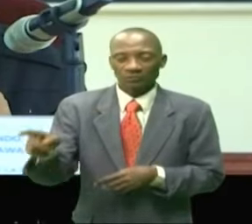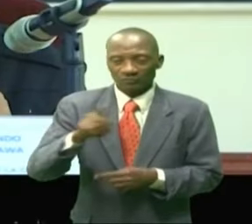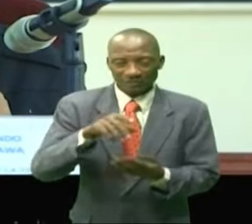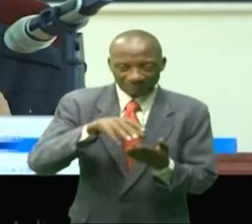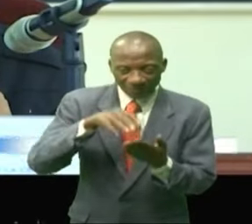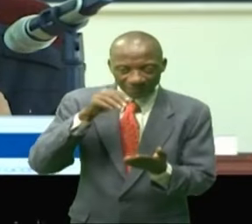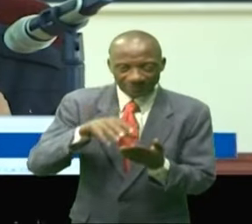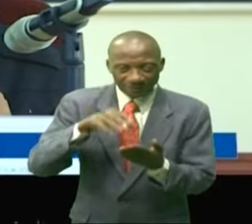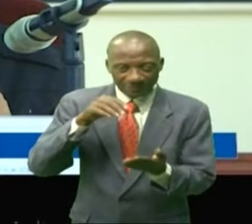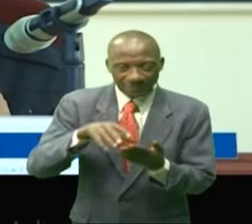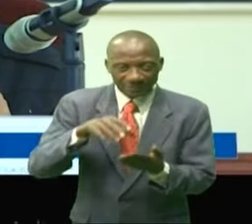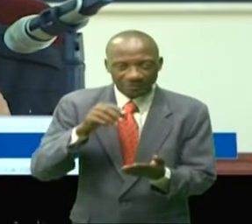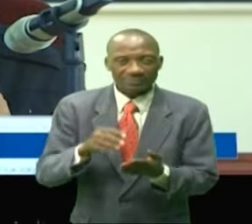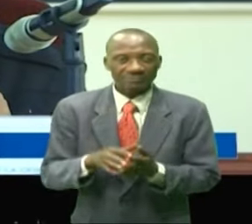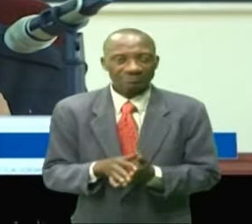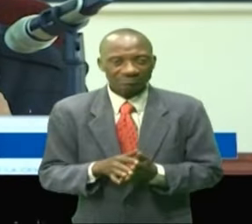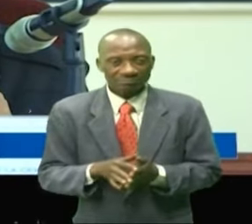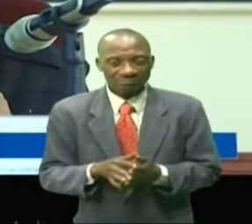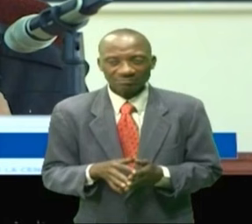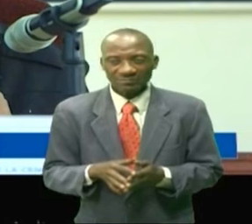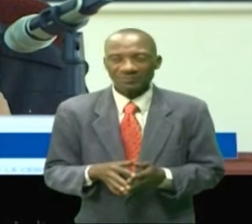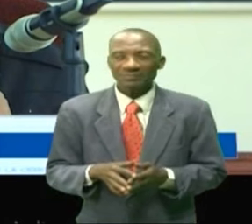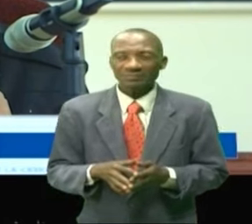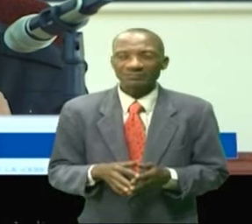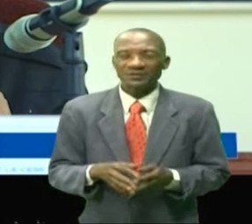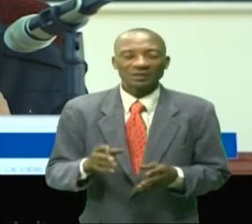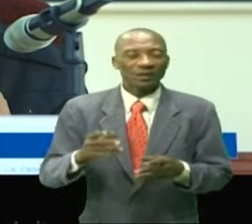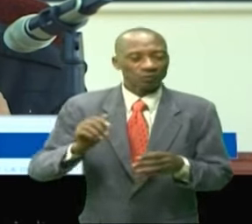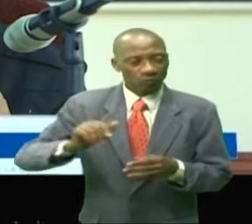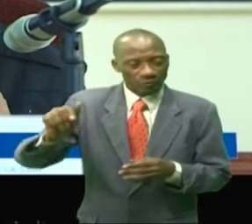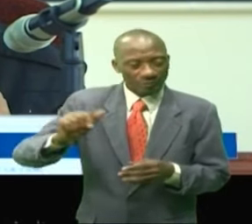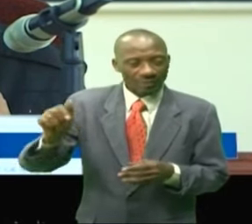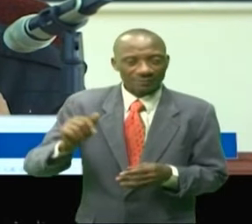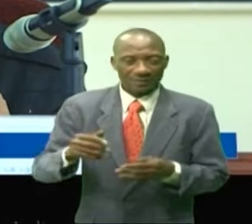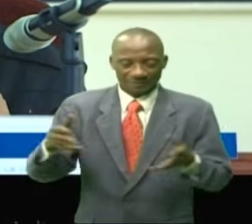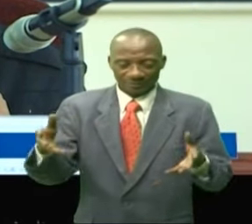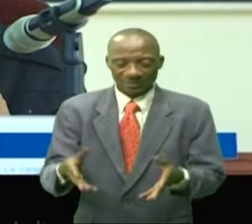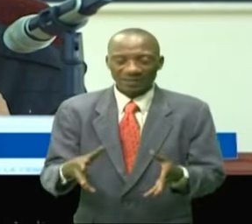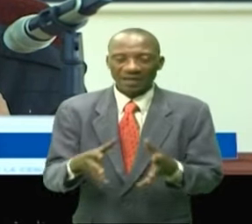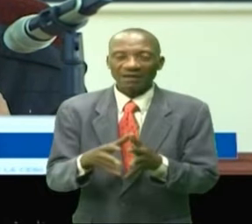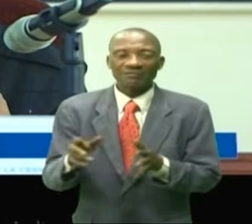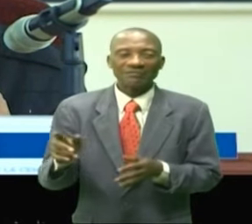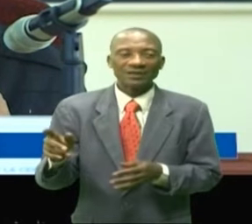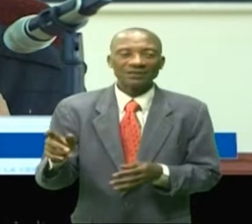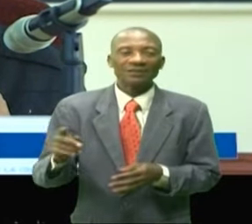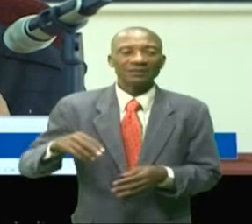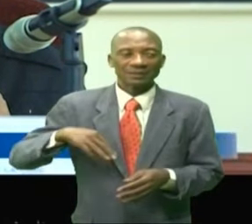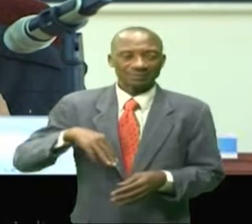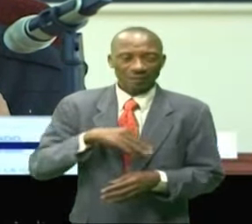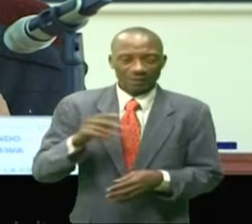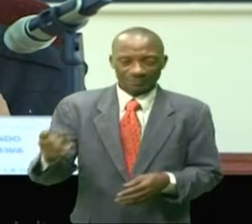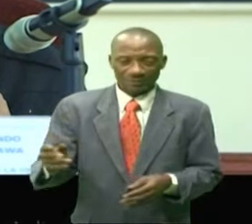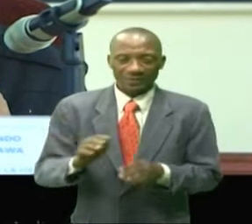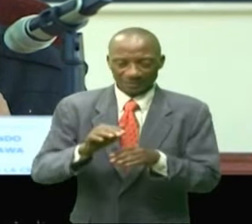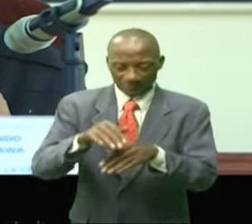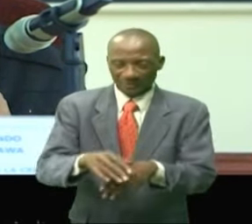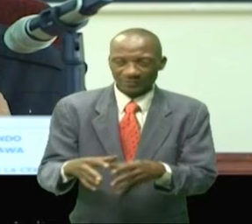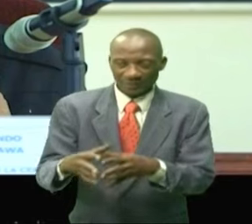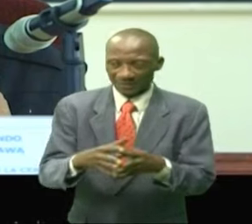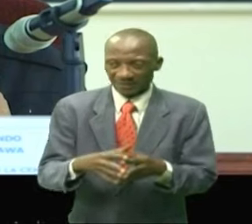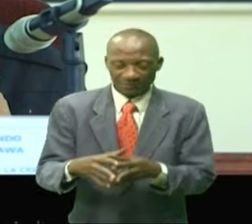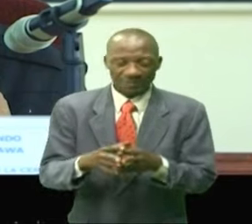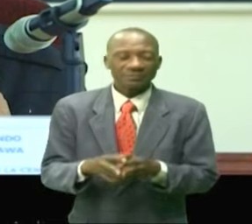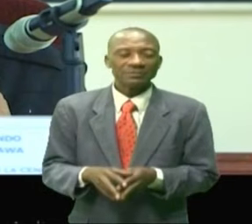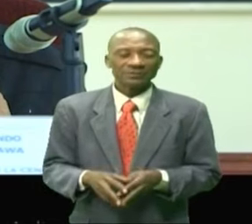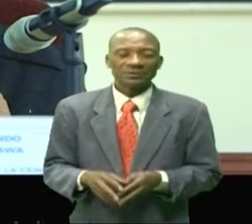les membres pouvaient passer, moi personnellement j'étais avec vous tous les jours. Et je dois vous